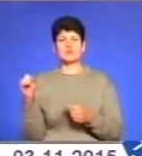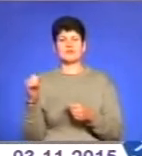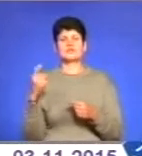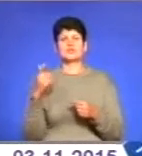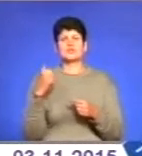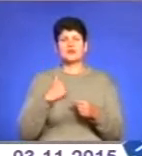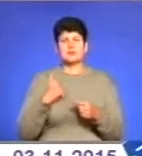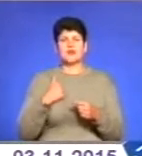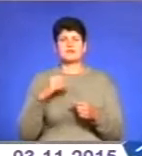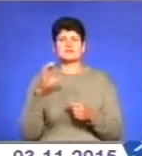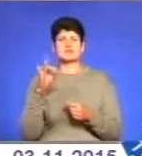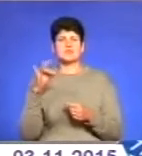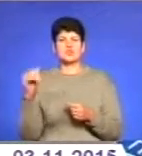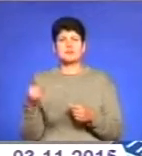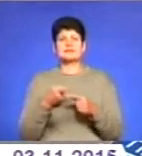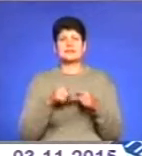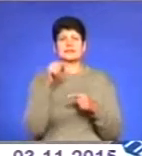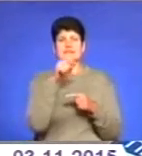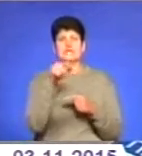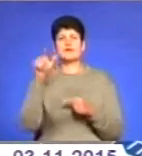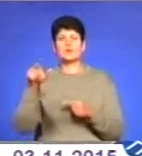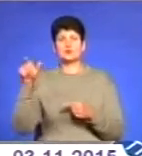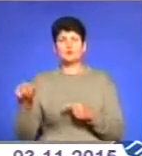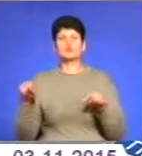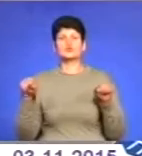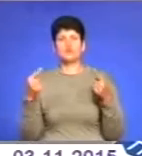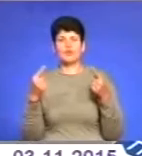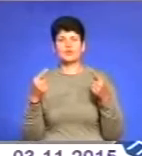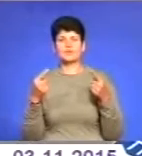сержантів. Це ті люди, що створюють вогневу